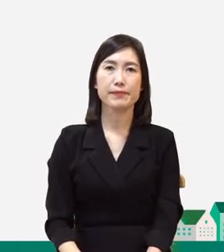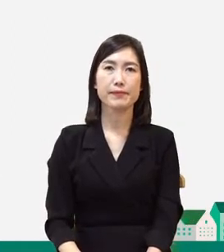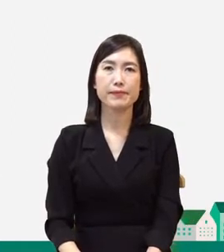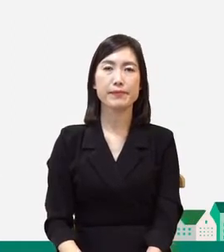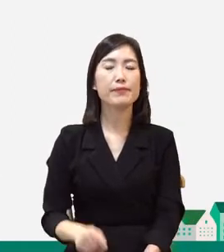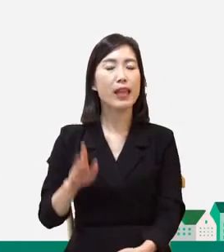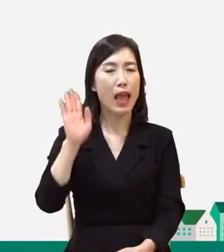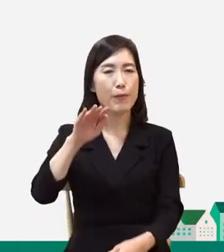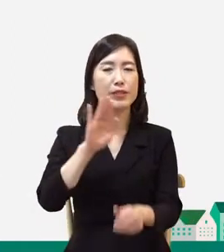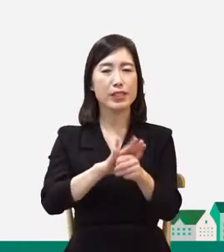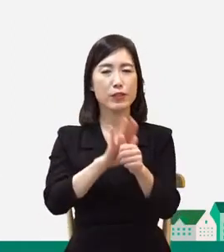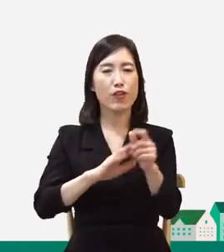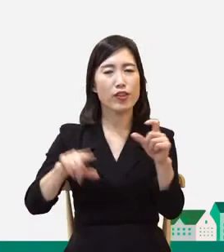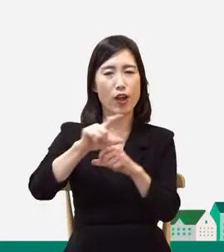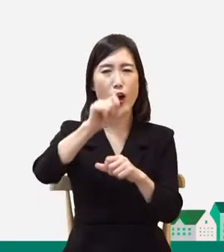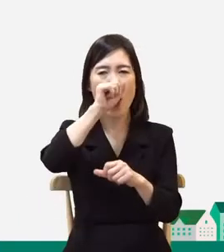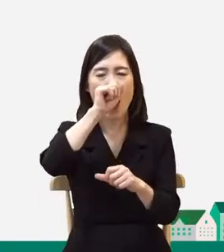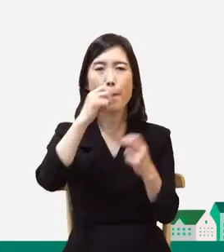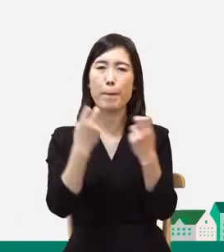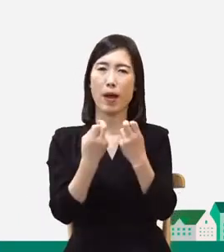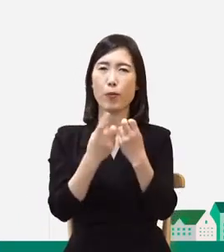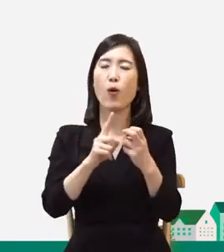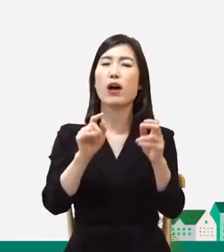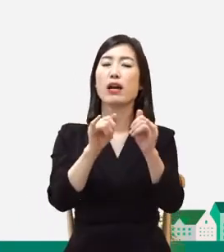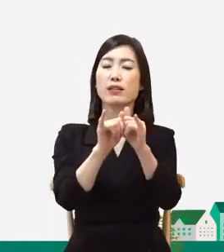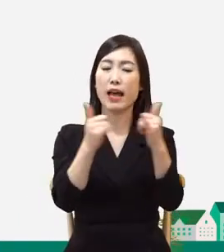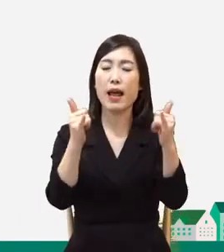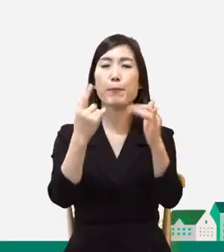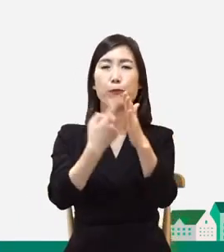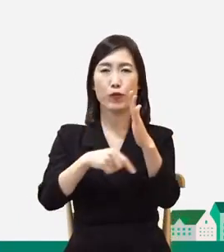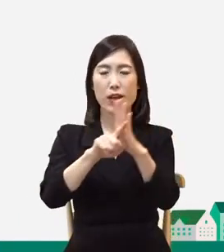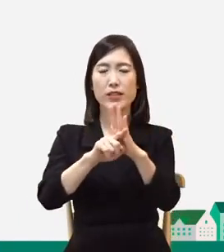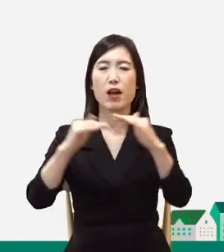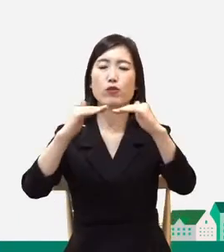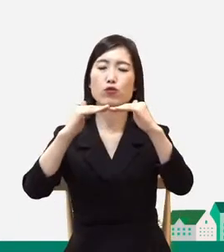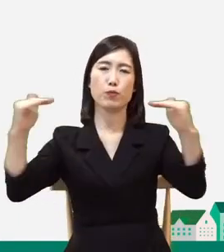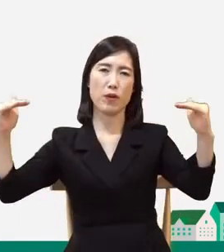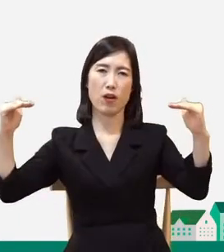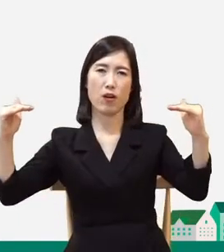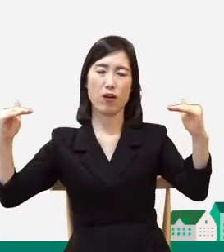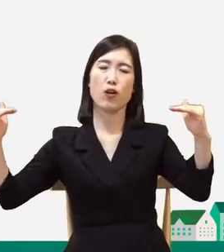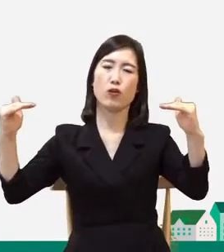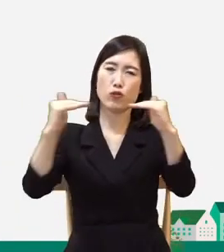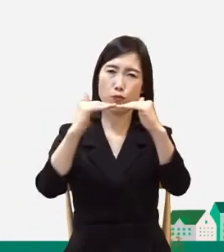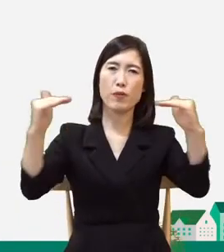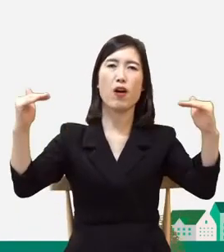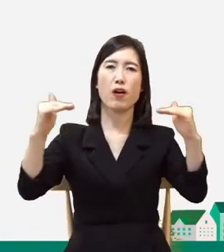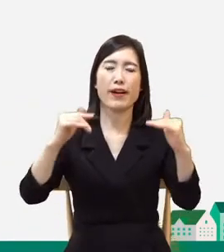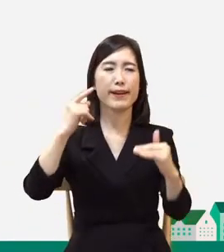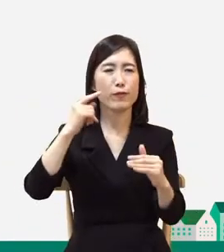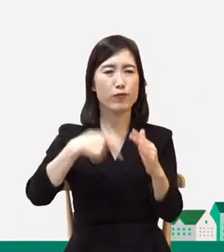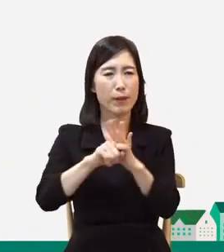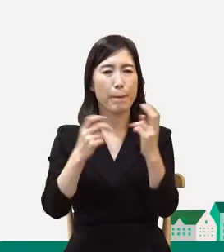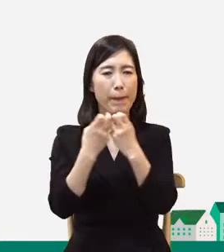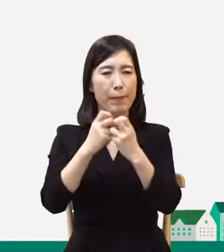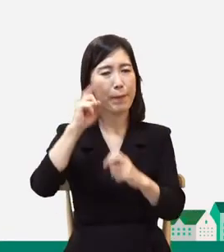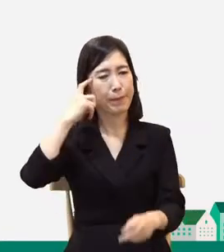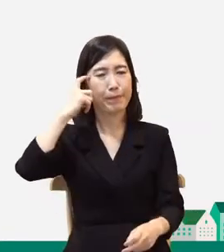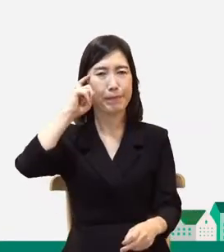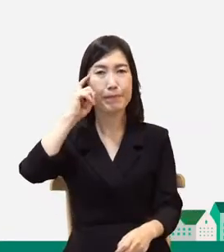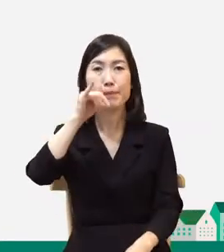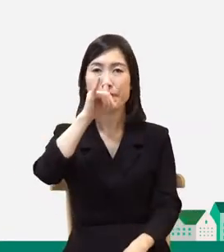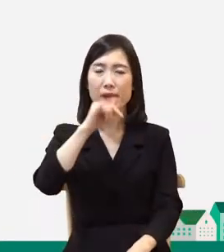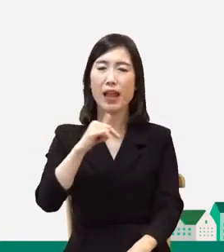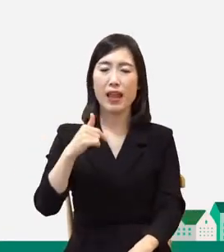더 좋은 지원들을 위해 사람 중심 생각 훈련, 수평적인 조직 문화 등 다양한 고민들을 끊임없이 하게 되는데요. 저희가